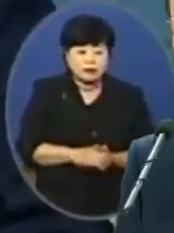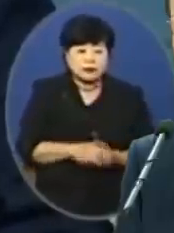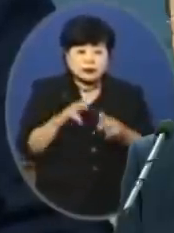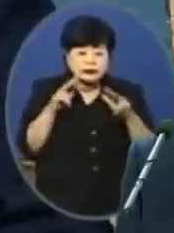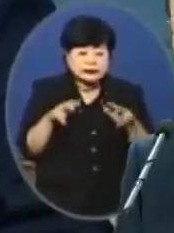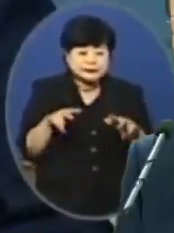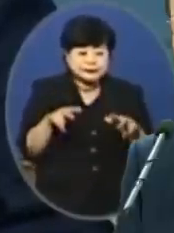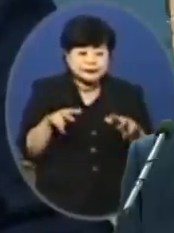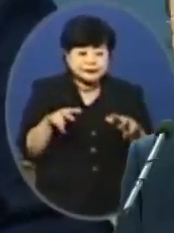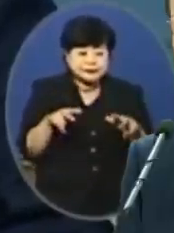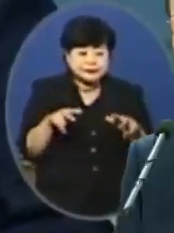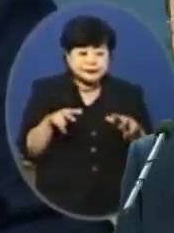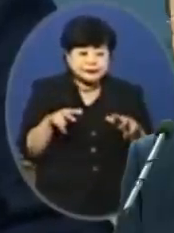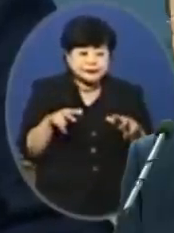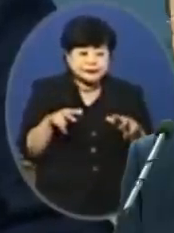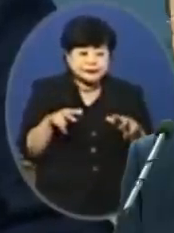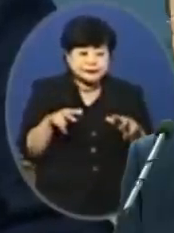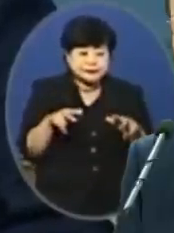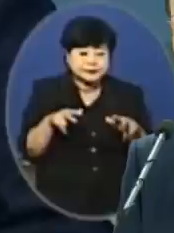지금